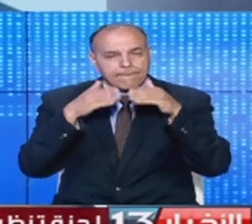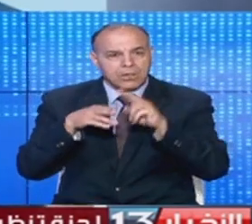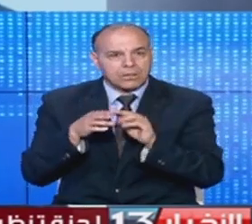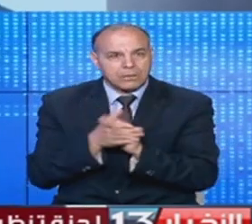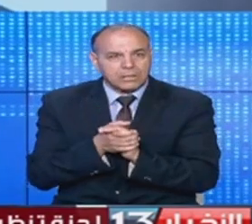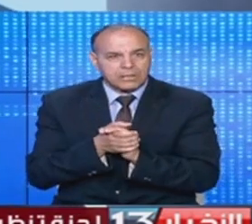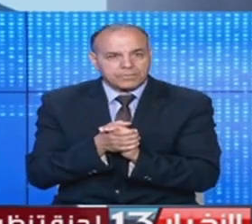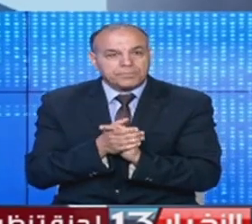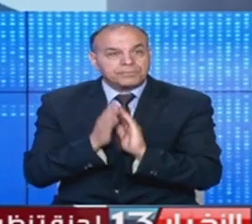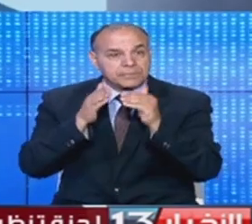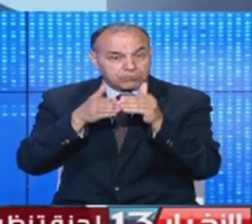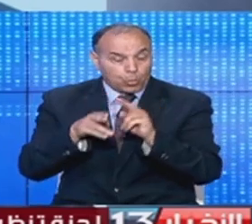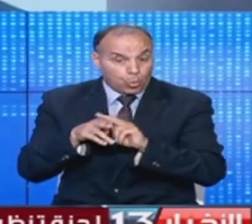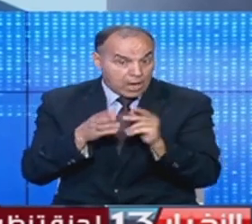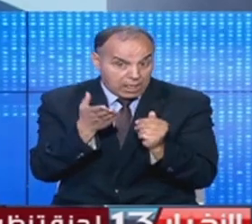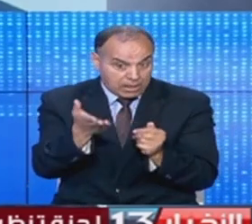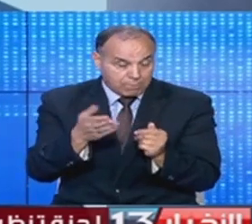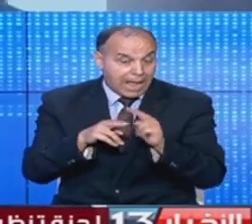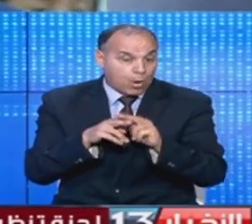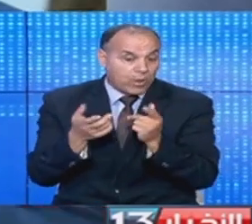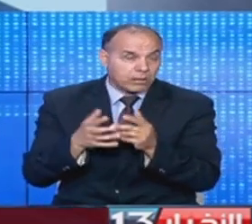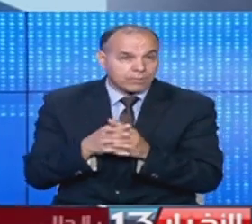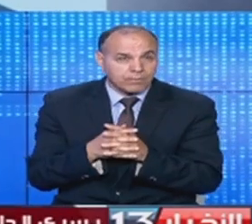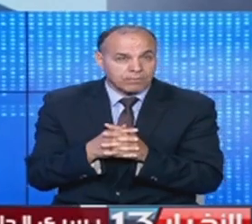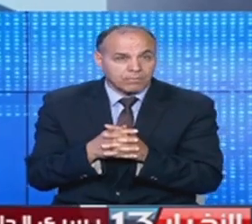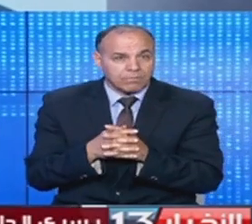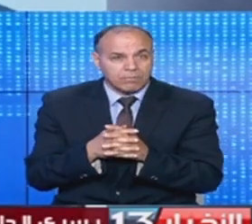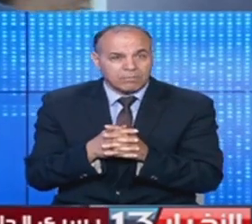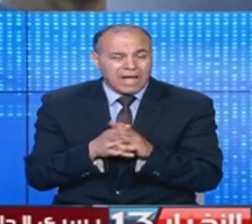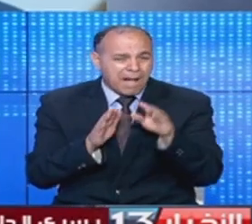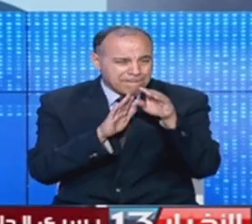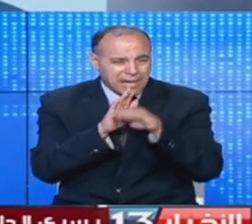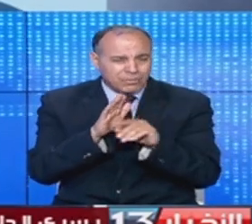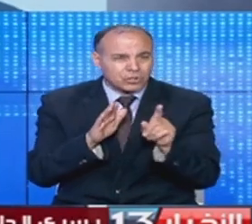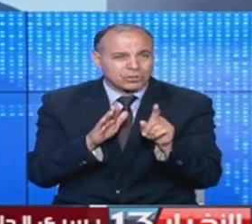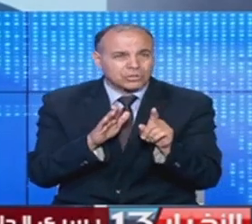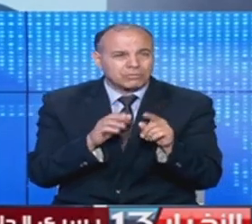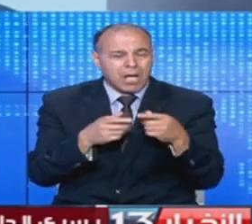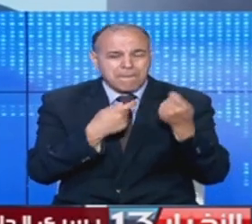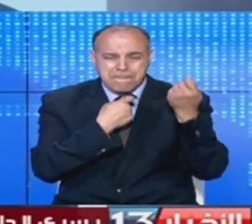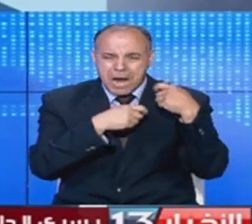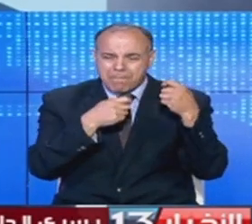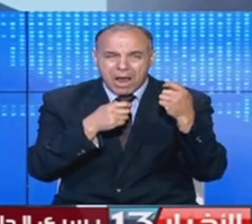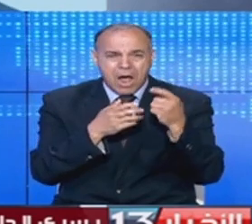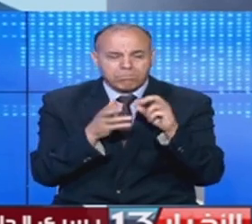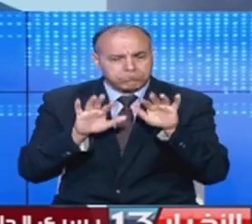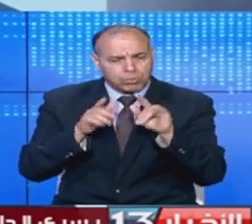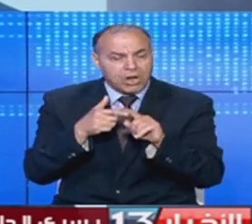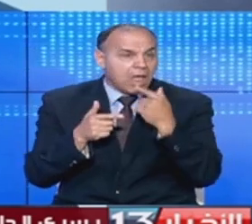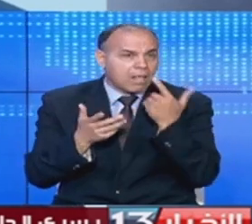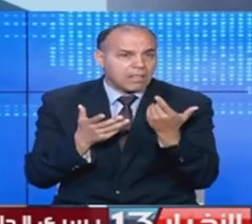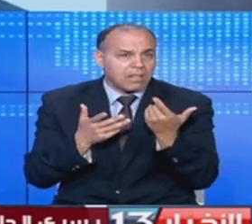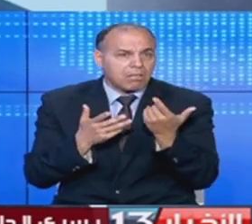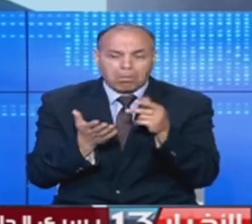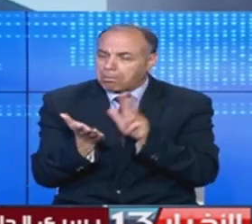عدم النظام معناها منه أنه نشريه معناها التوس هذه النظام معناها نتاع الشحن بالإعلامية ونلقاوها معناها